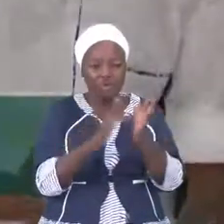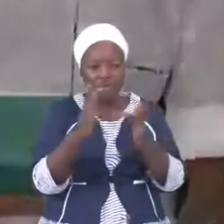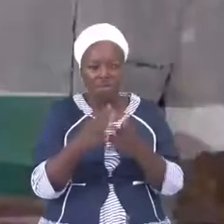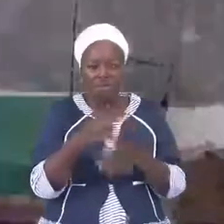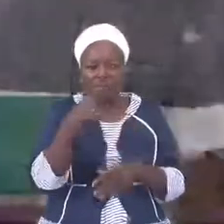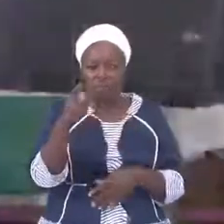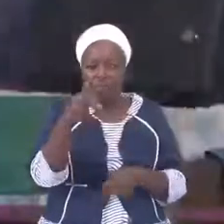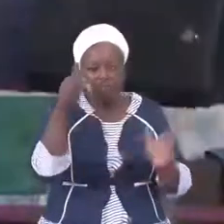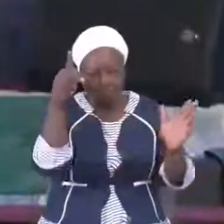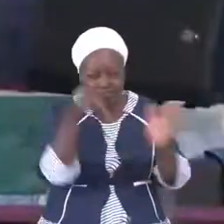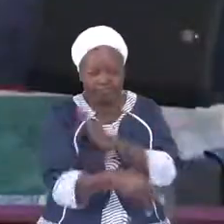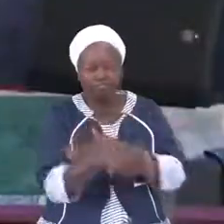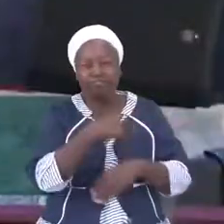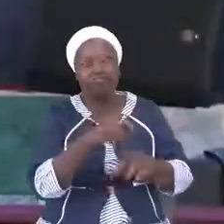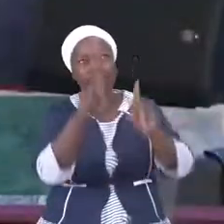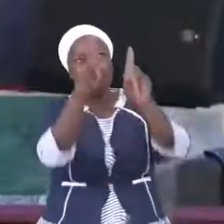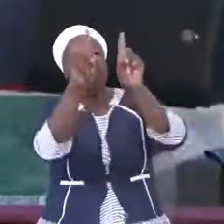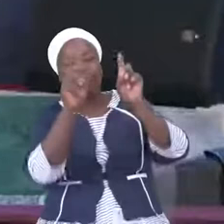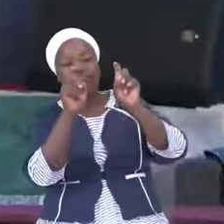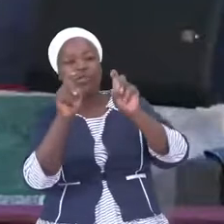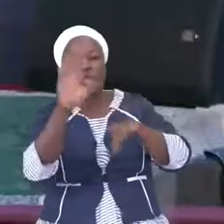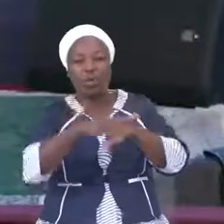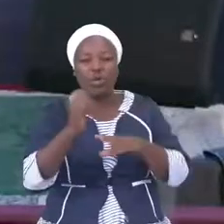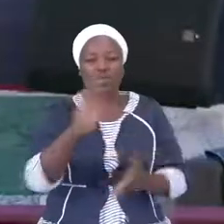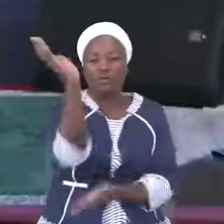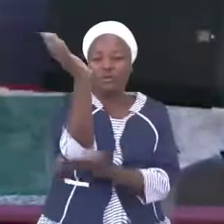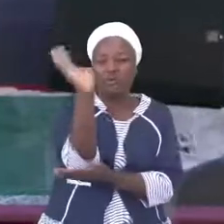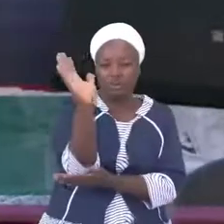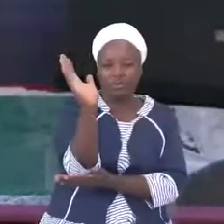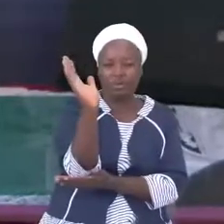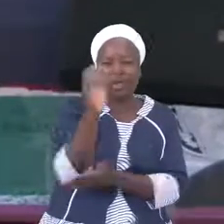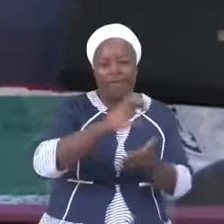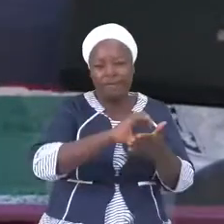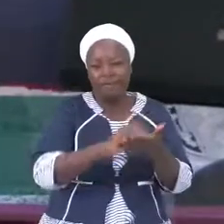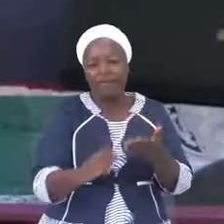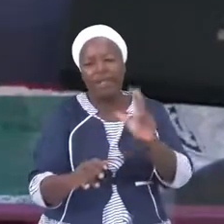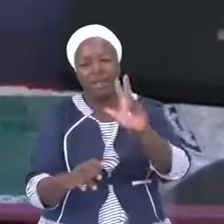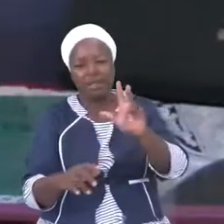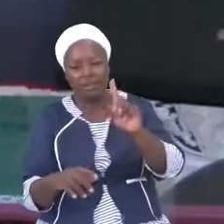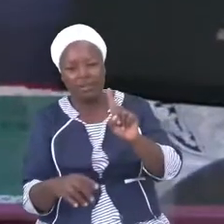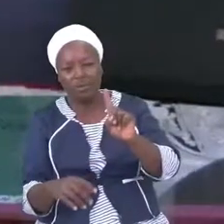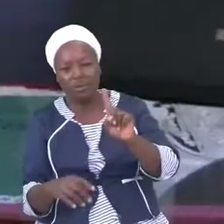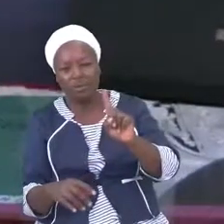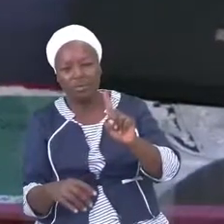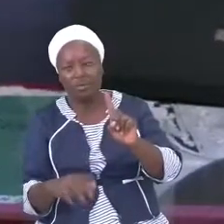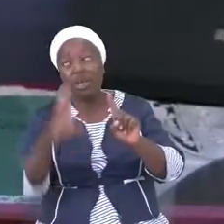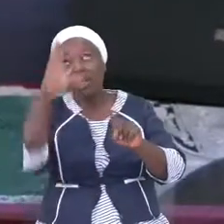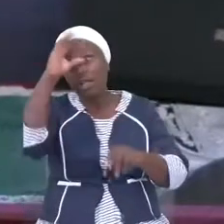Jésus que vous avez tué en le pendant au bois. Et le verset 31,